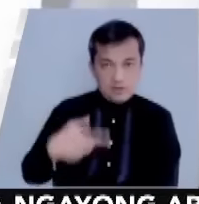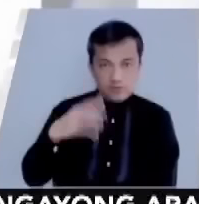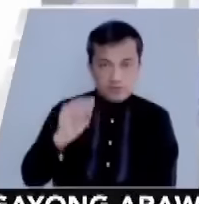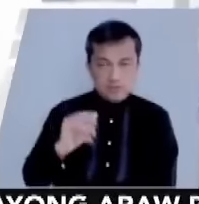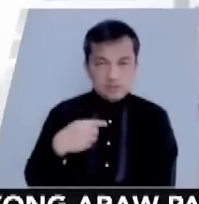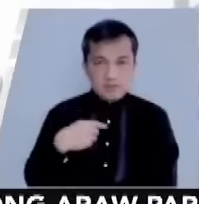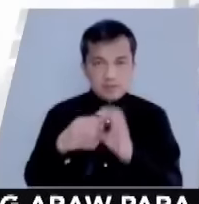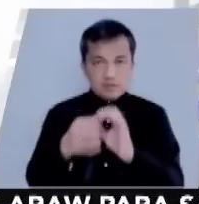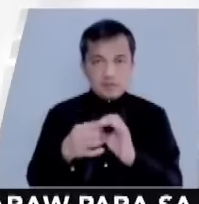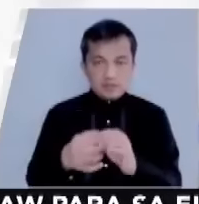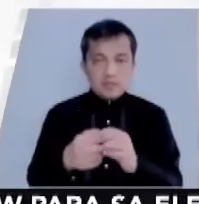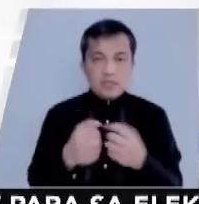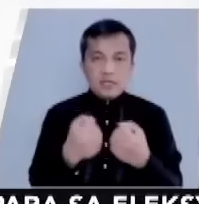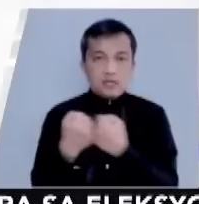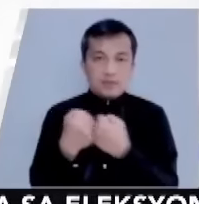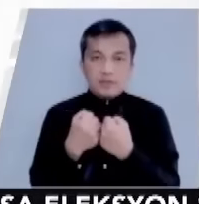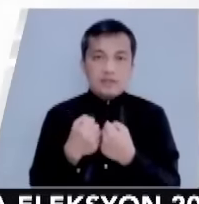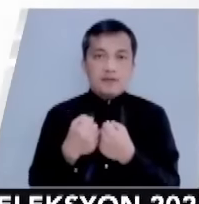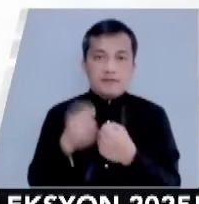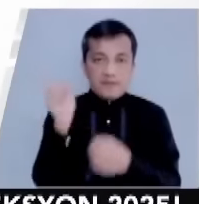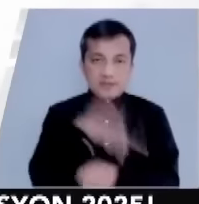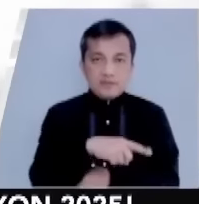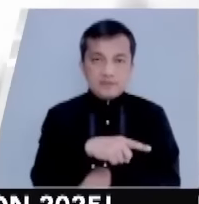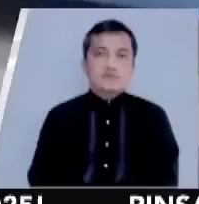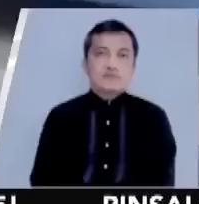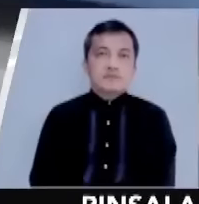labanan, ang fake.